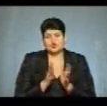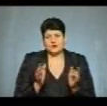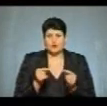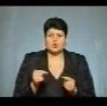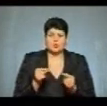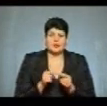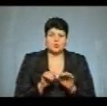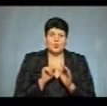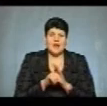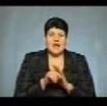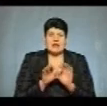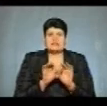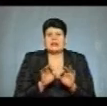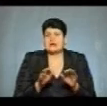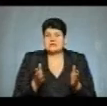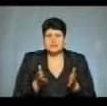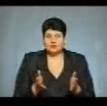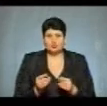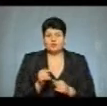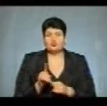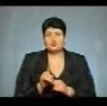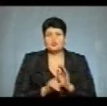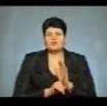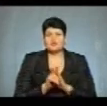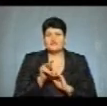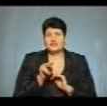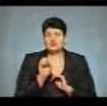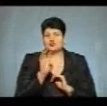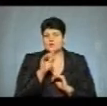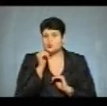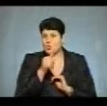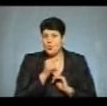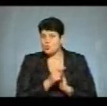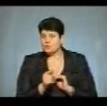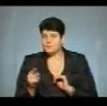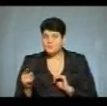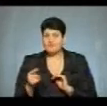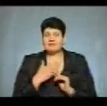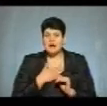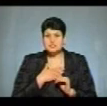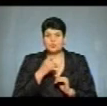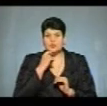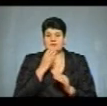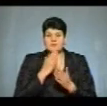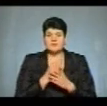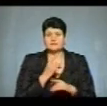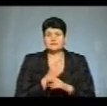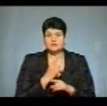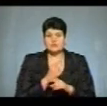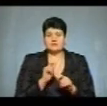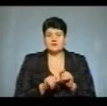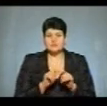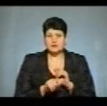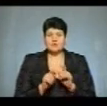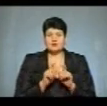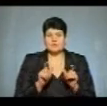конкретну характеристику, тому що починаючи з 2014 року у нашій країні діє мораторій на перевірку